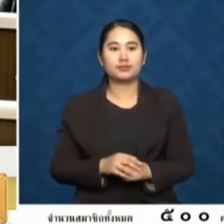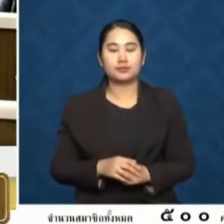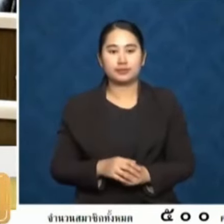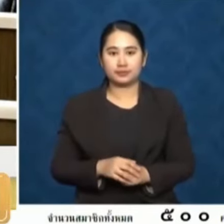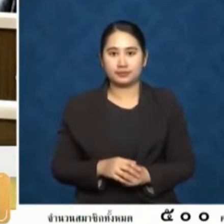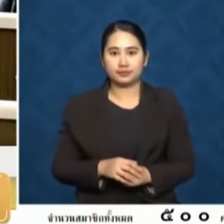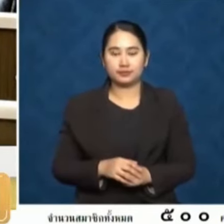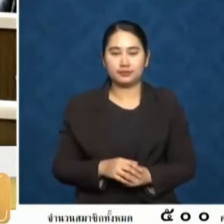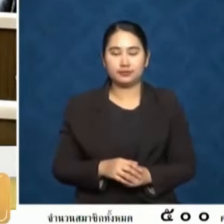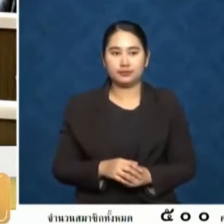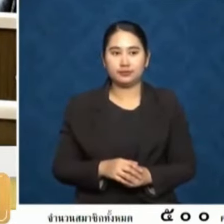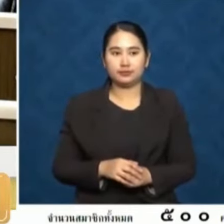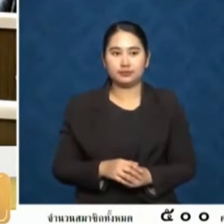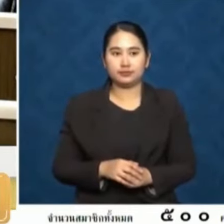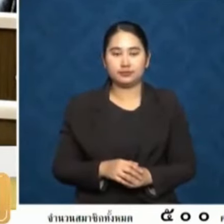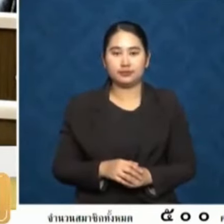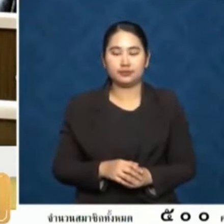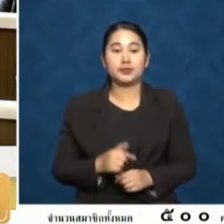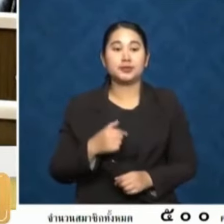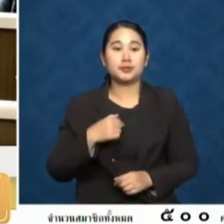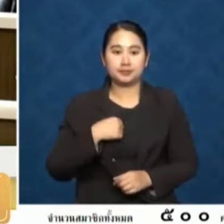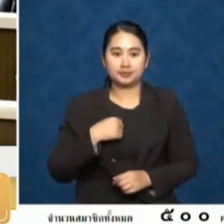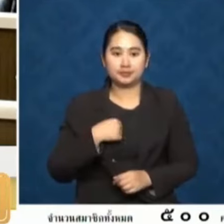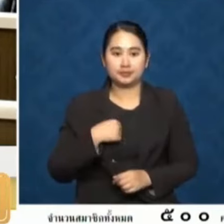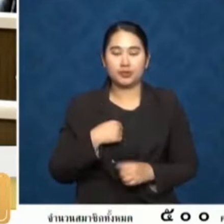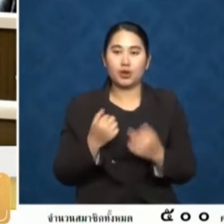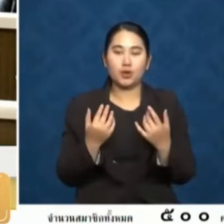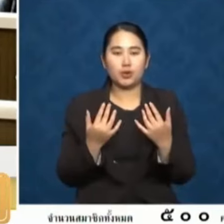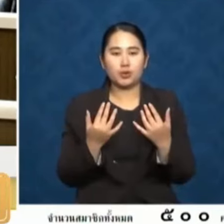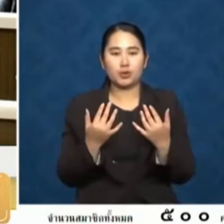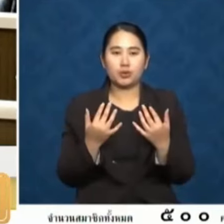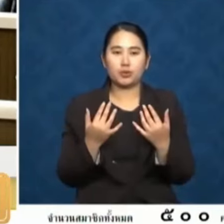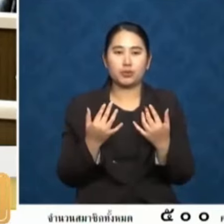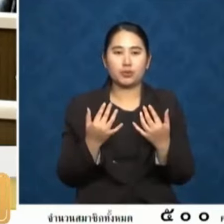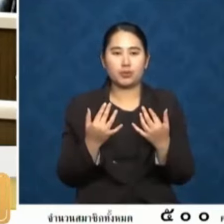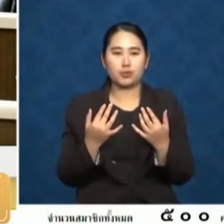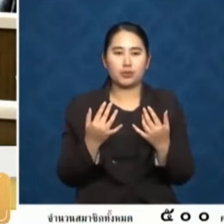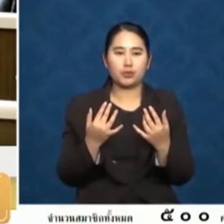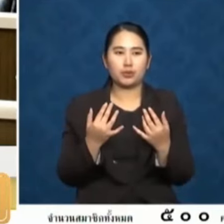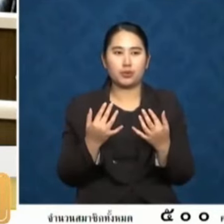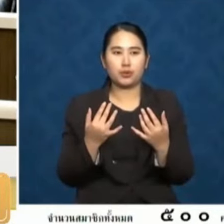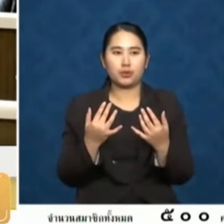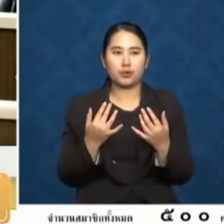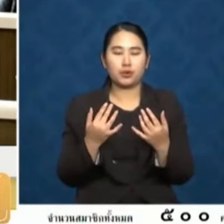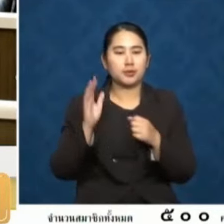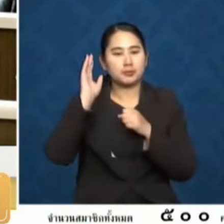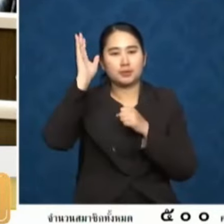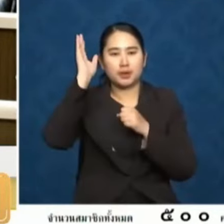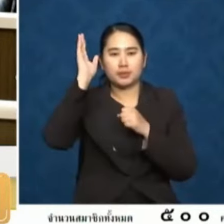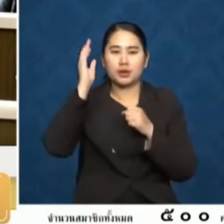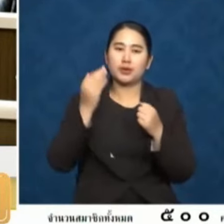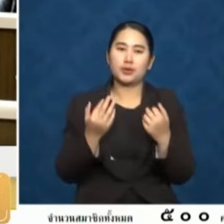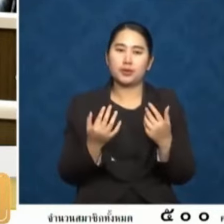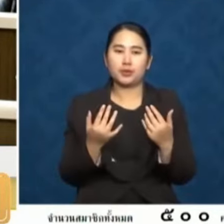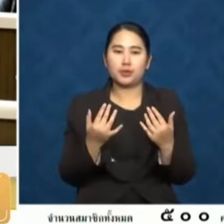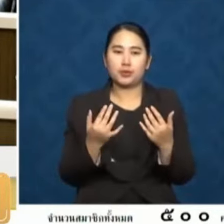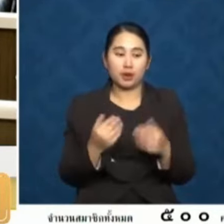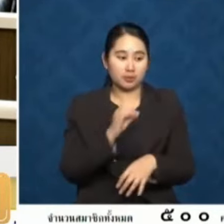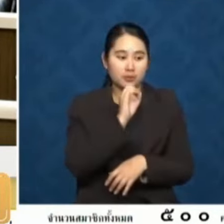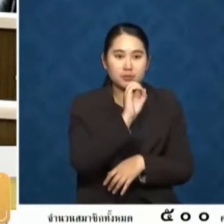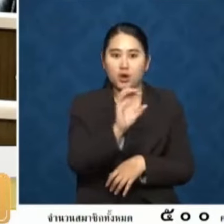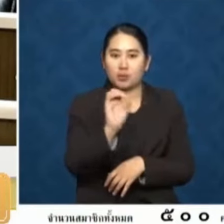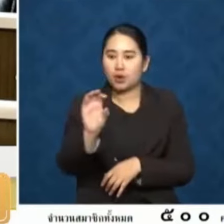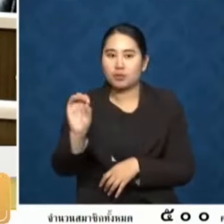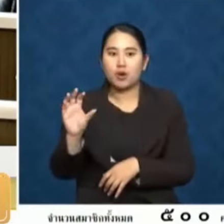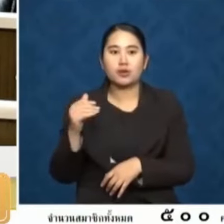านประธานที่เคารพครับผมเองนั่งคอยเวลามานานแล้วผมเห็นแล้วผมก็บอกกับท่านทุกท่านด้วยว่